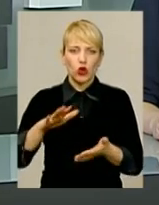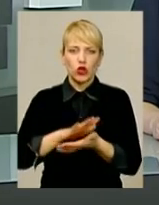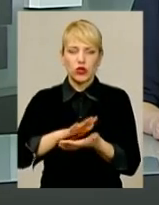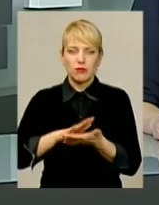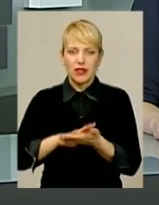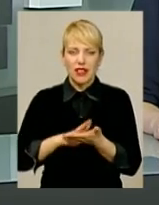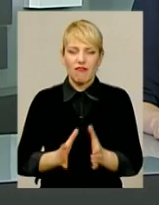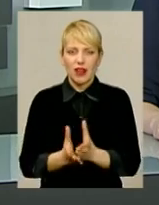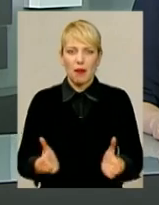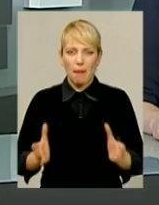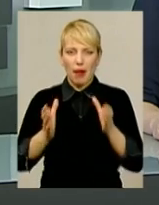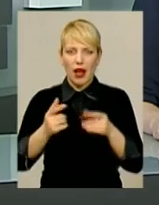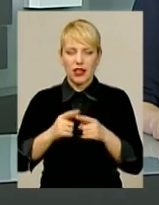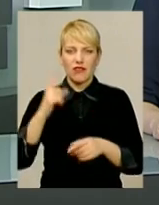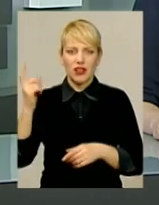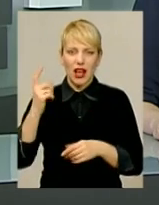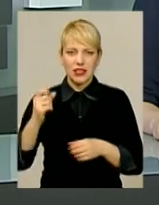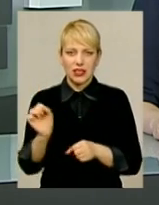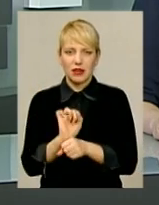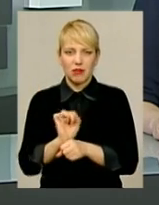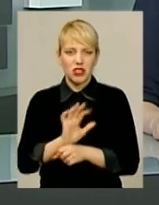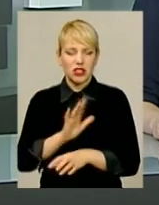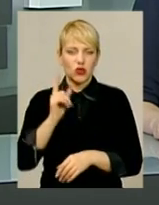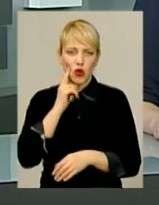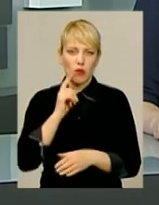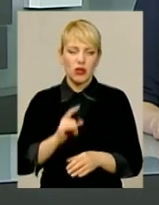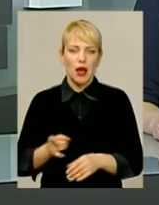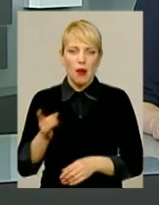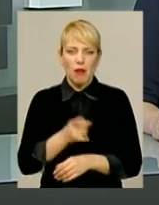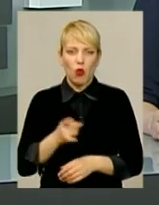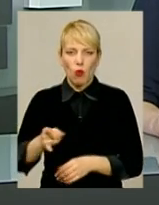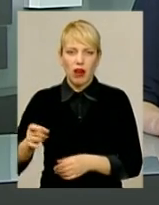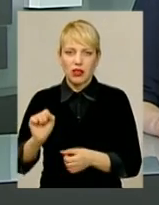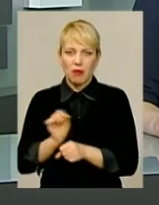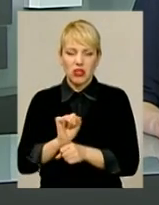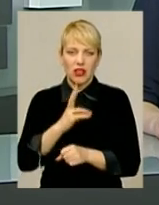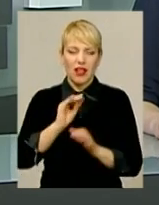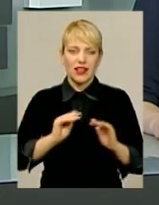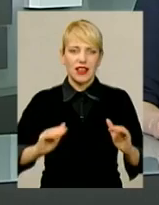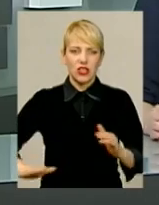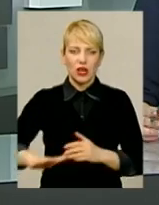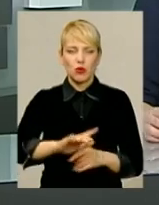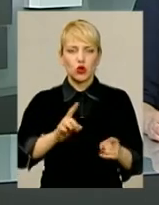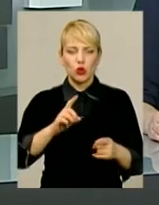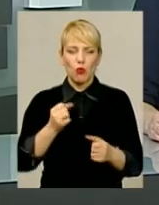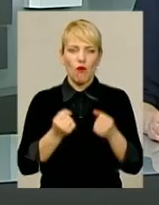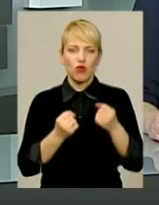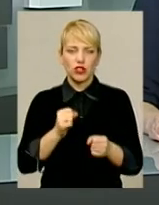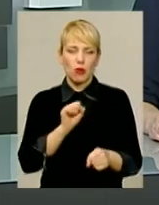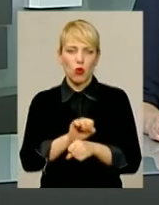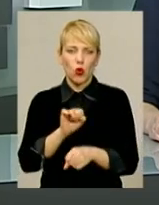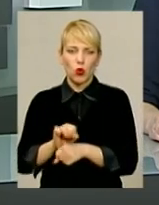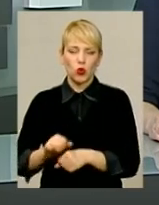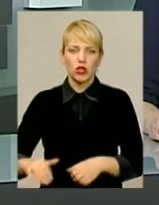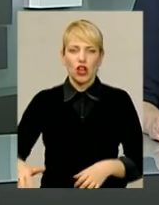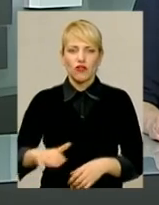всього власники залізних коней не соромляться паркуватися навіть на дитячих майданчиках. Чому водії блокують двори? Тому що це зручно